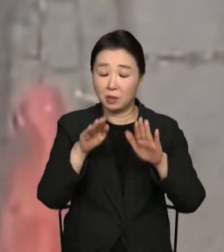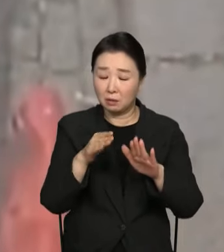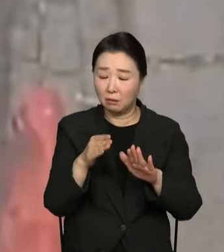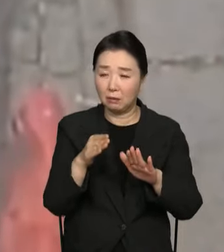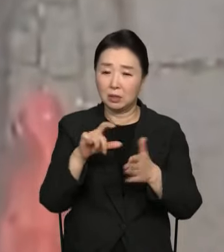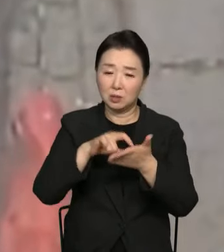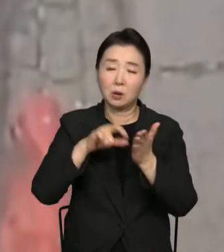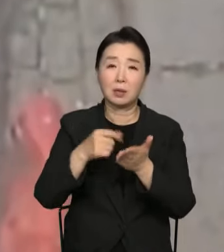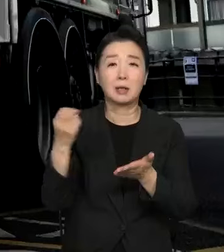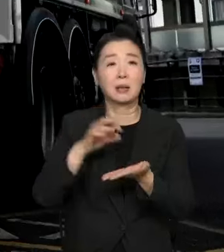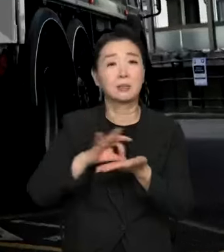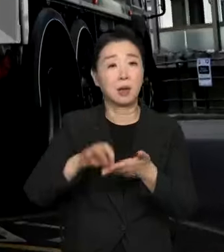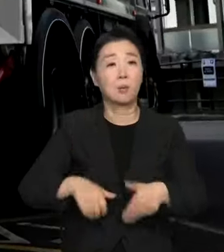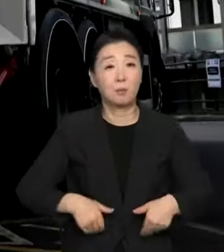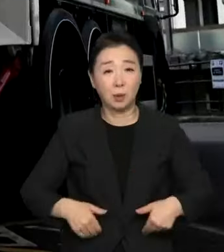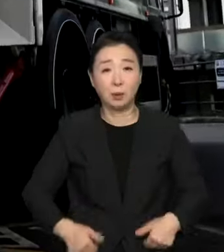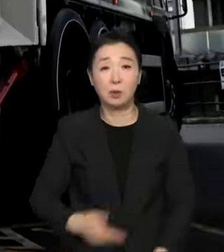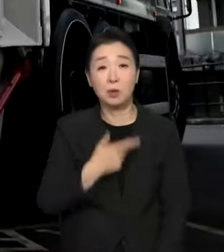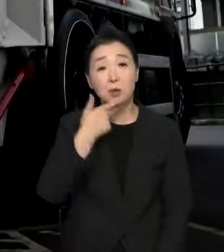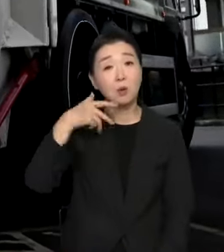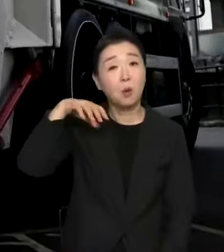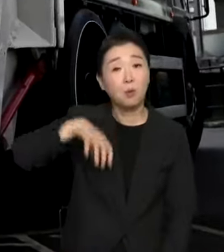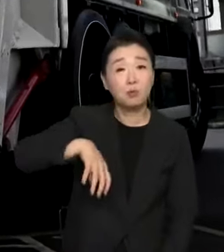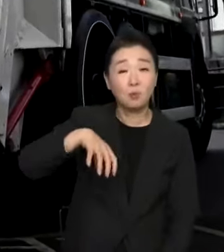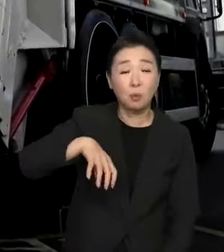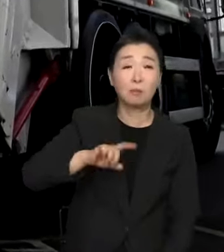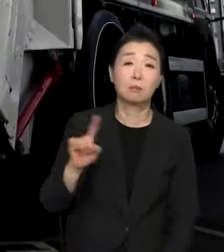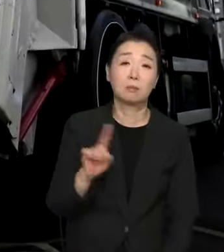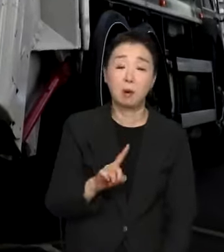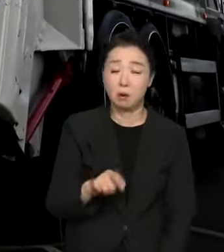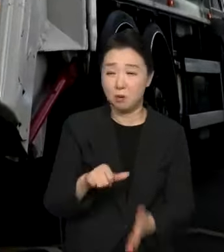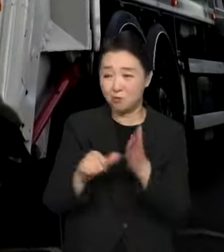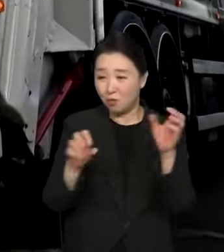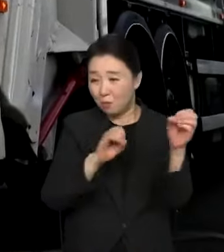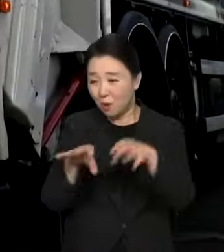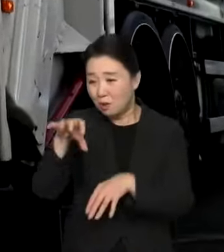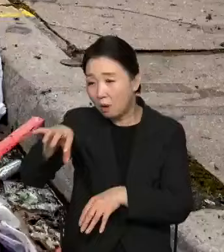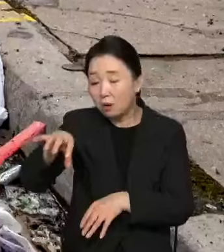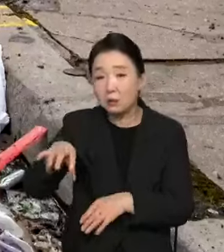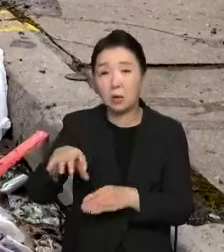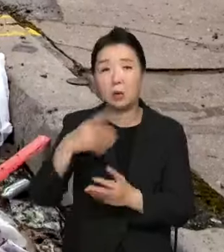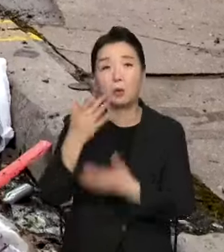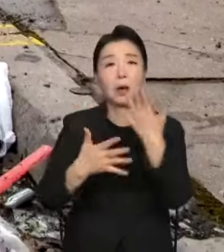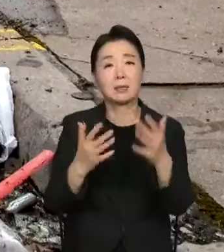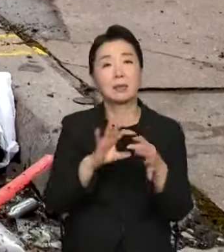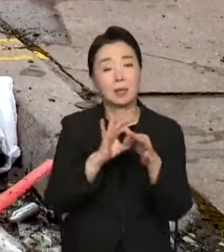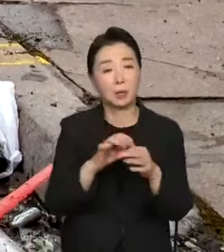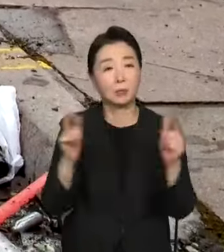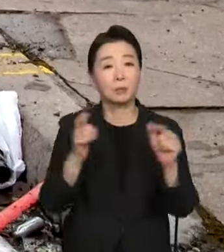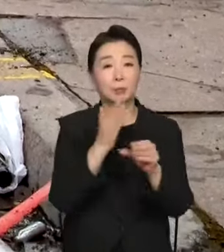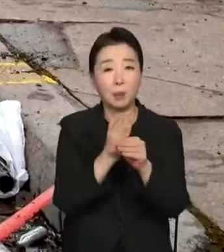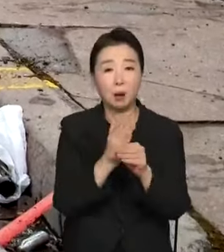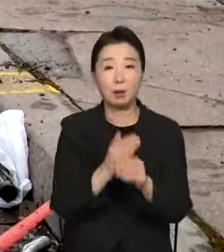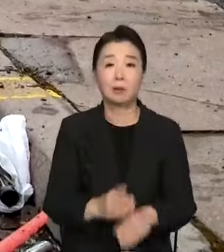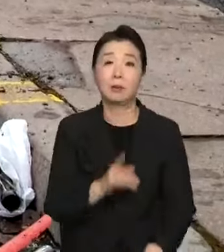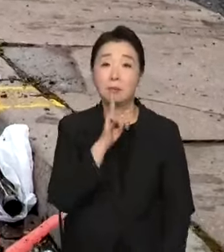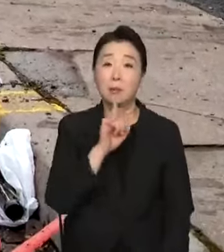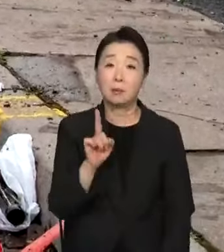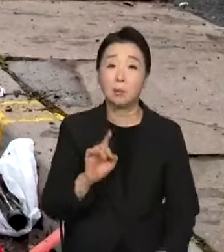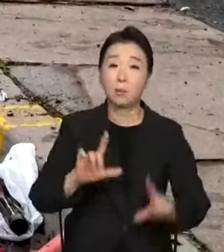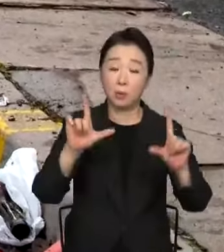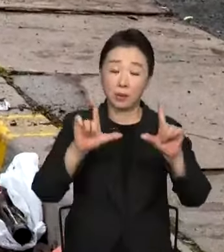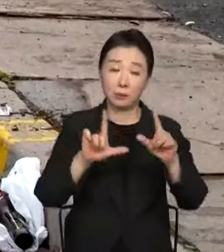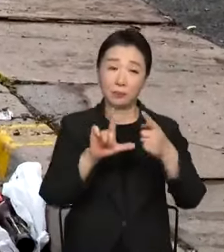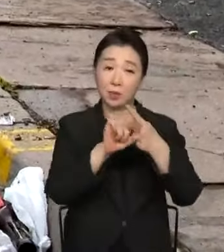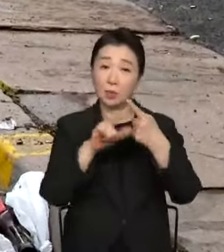너무 중요하다고 말했습니다. 영국에선 폐기물 현장에서 발생하는 화재 계속 늘고 있습니다. 가디언에 따르면요, 올해